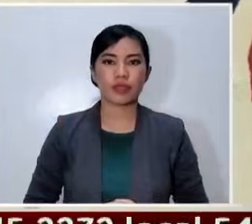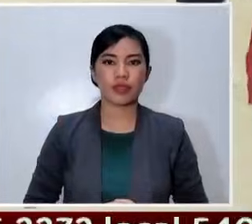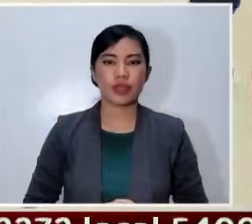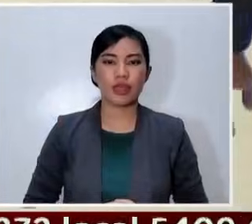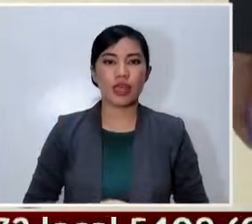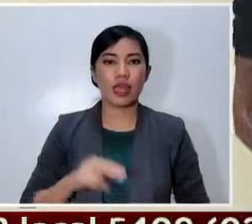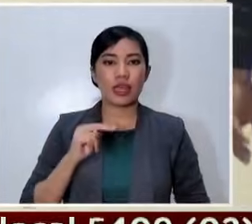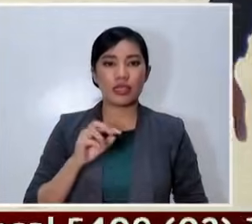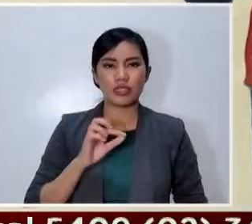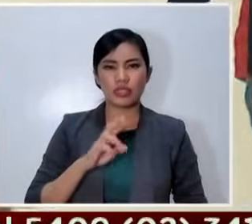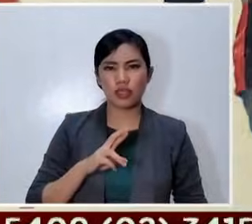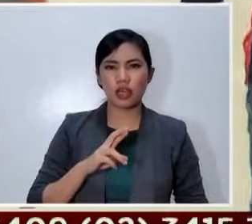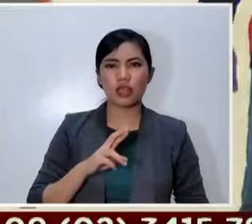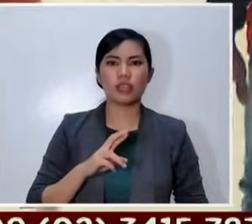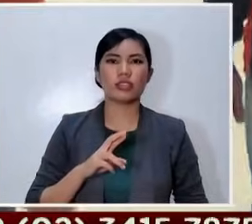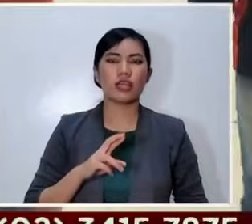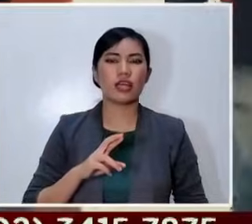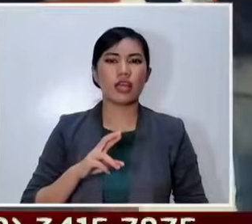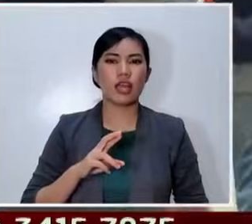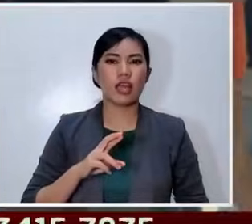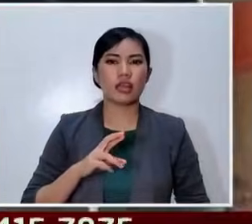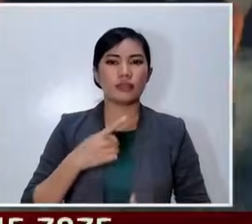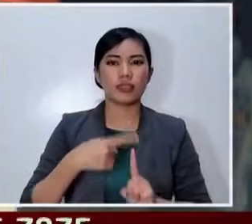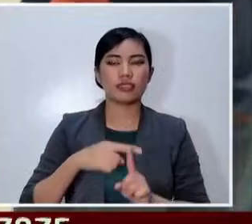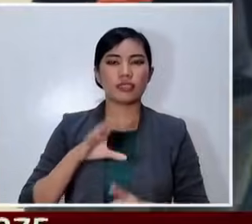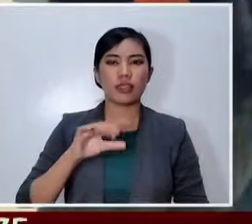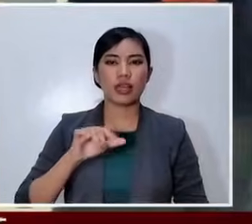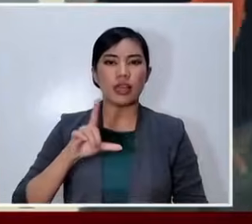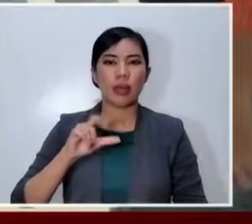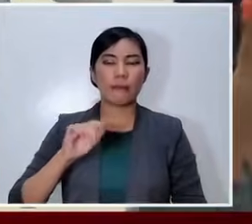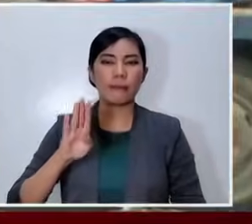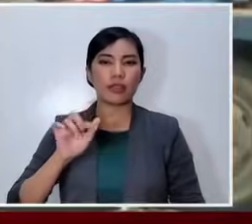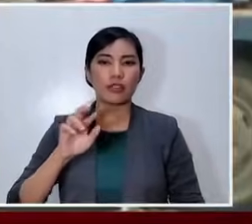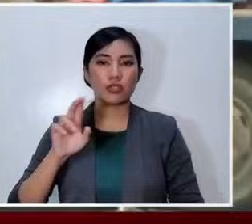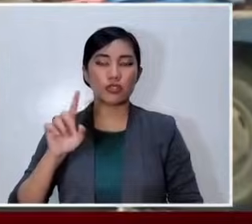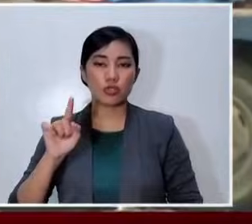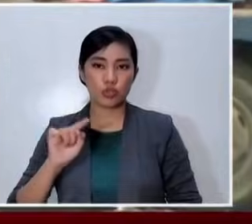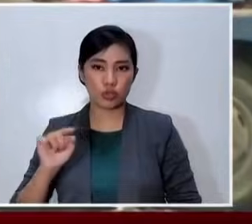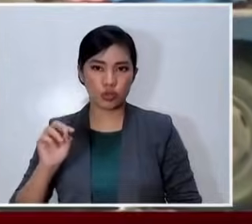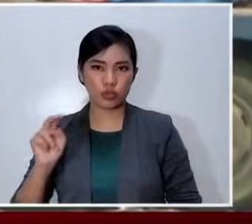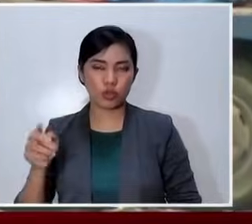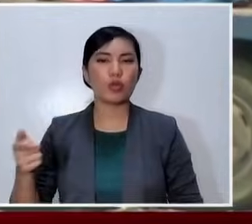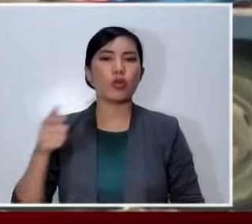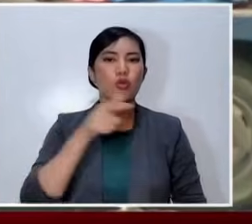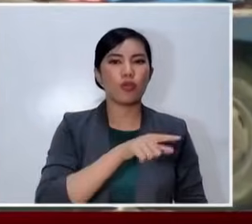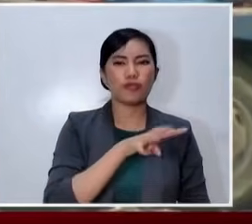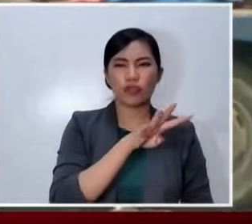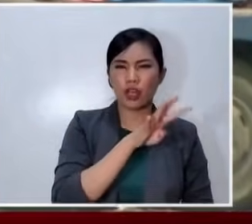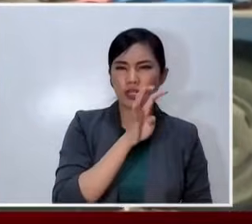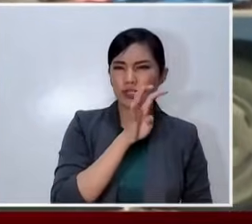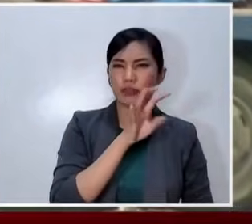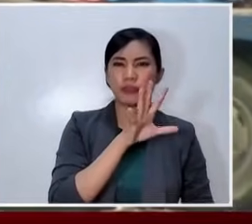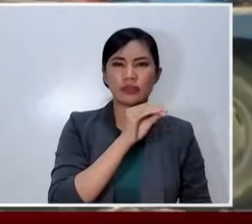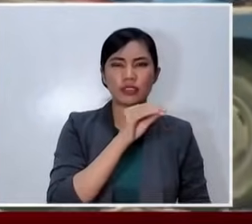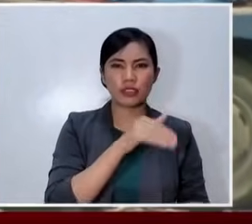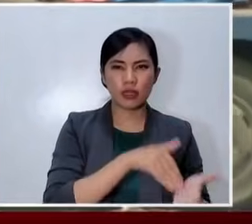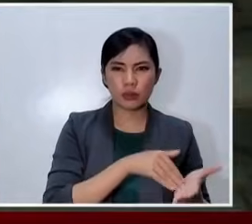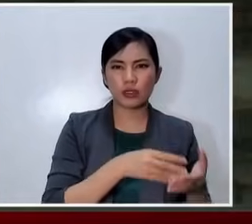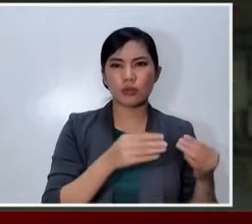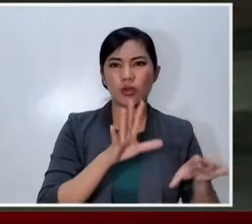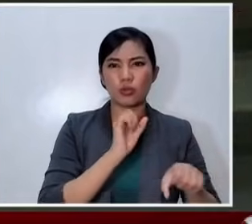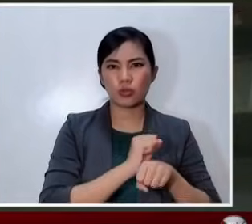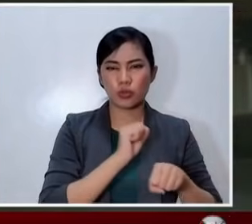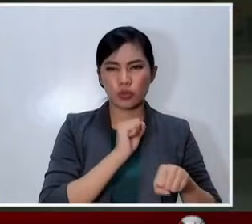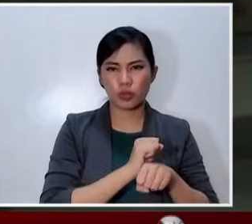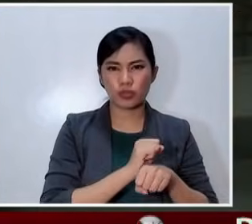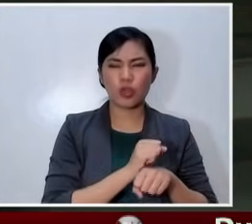at Calabarzon, 450,000 din ang mauuwi bilang part-time workers, habang 405 billion pesos